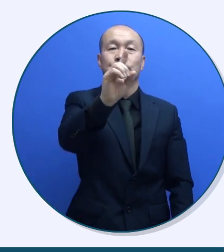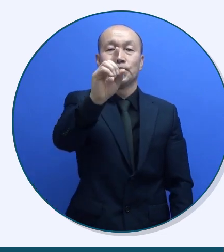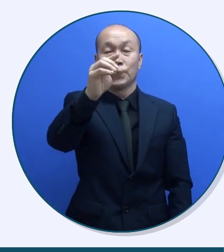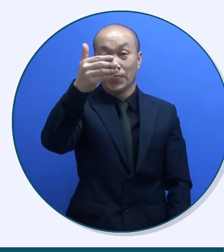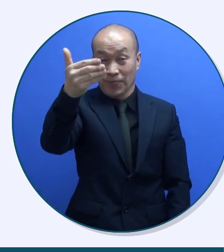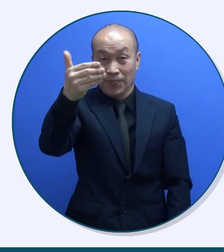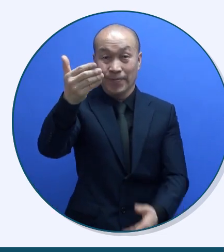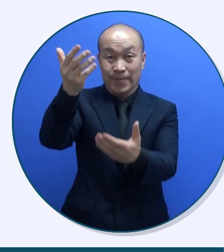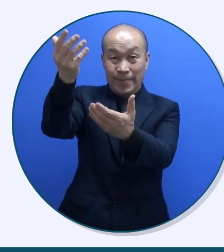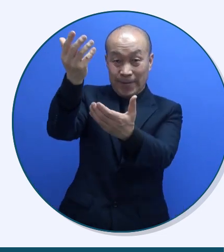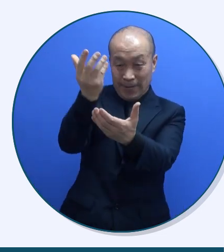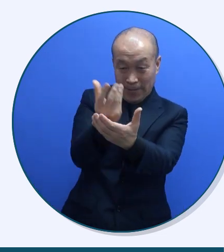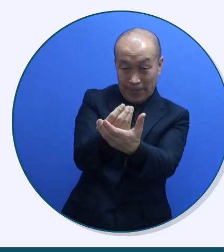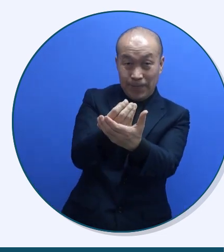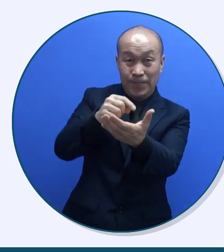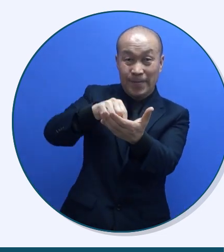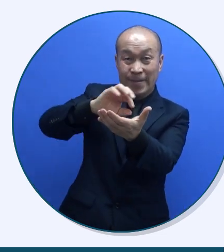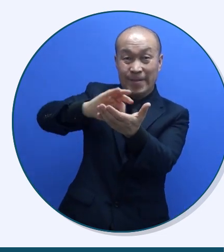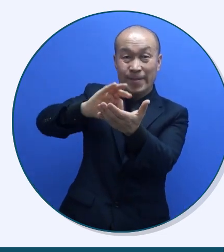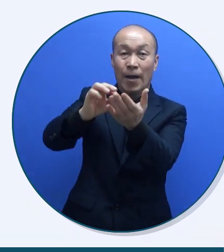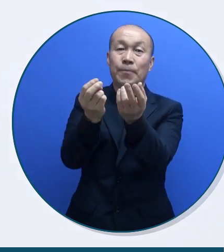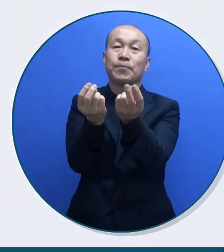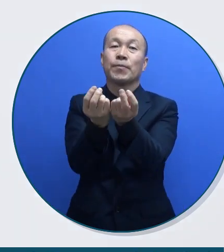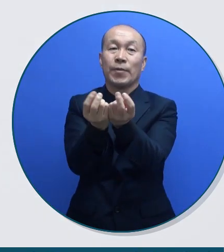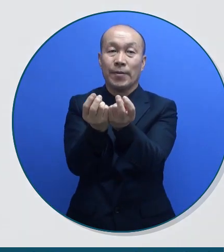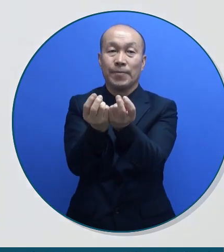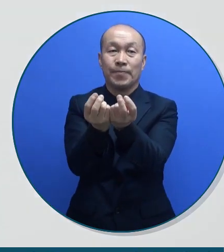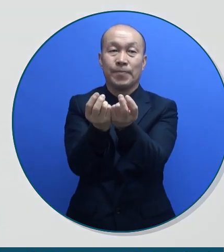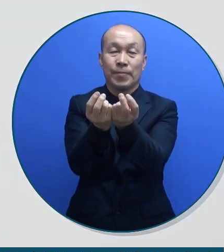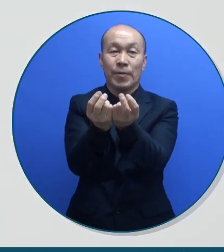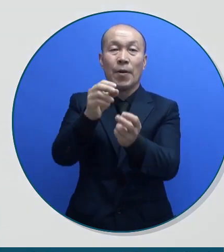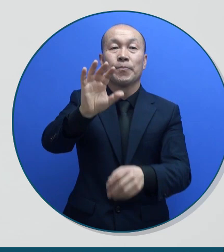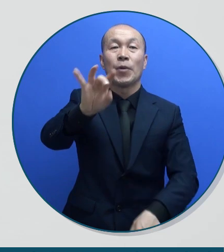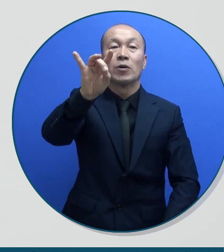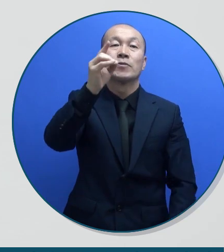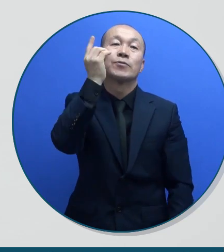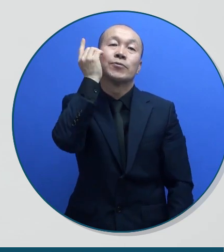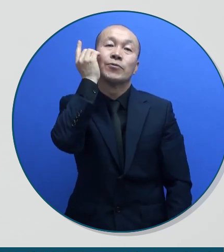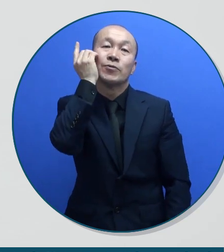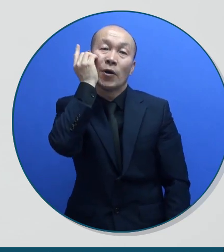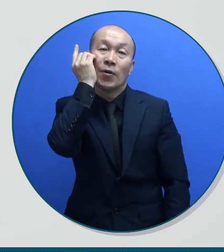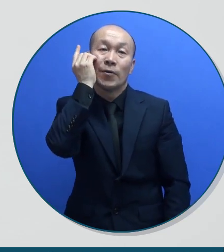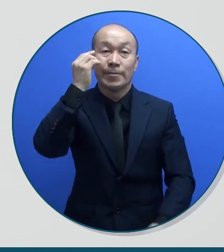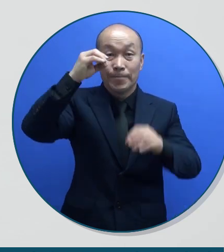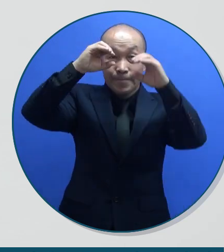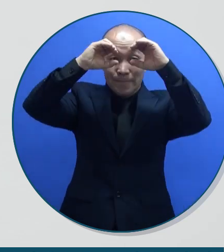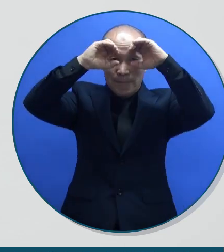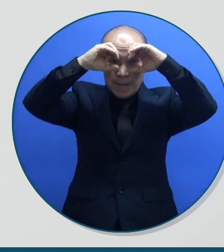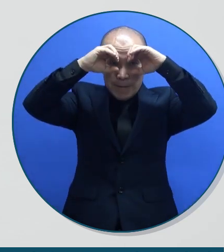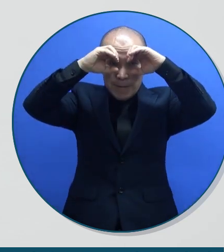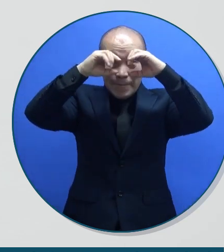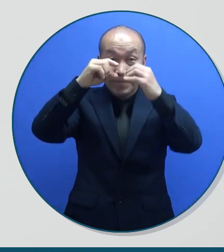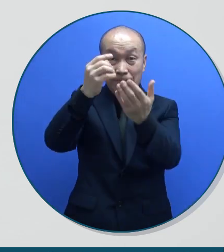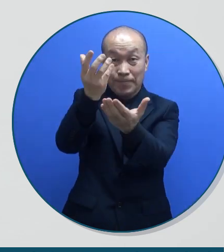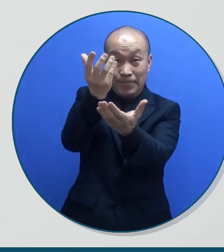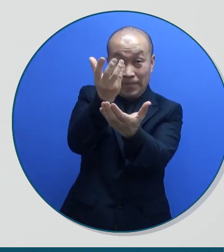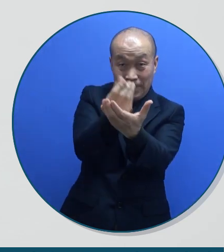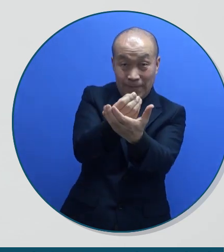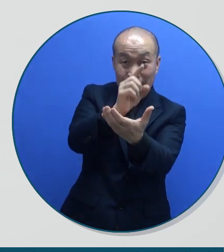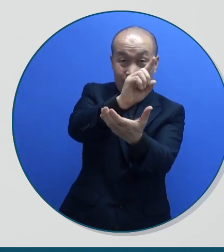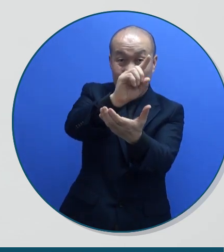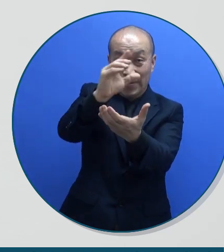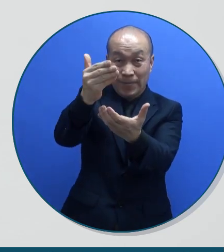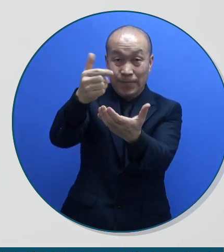119 신고 어플 사용하는 방법은 다음과 같습니다. 먼저 핸드폰에서 플레이스토어나 원스토어를